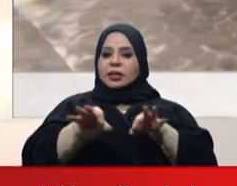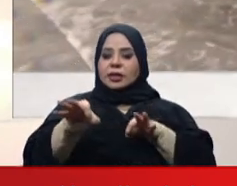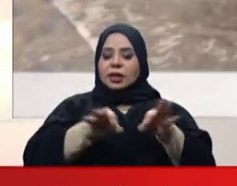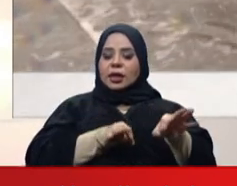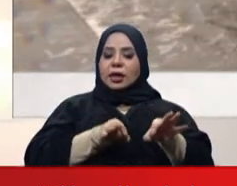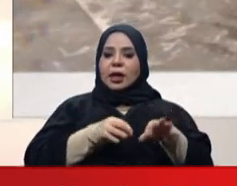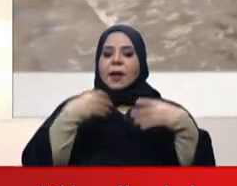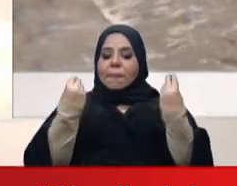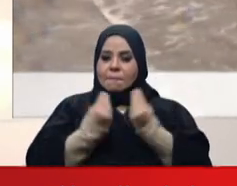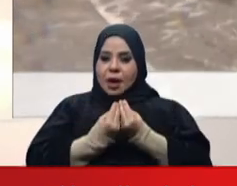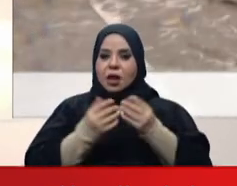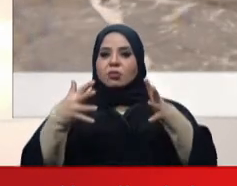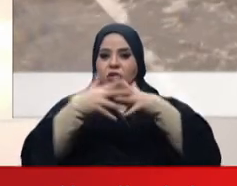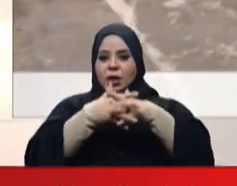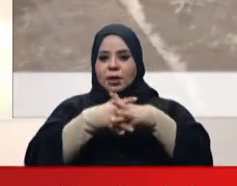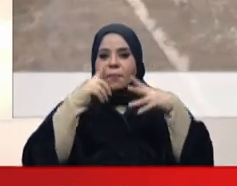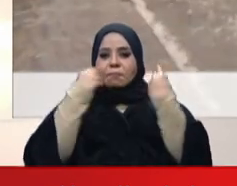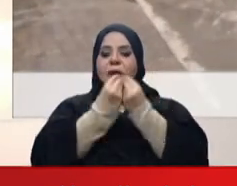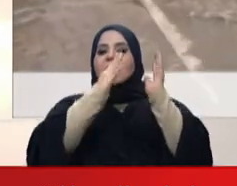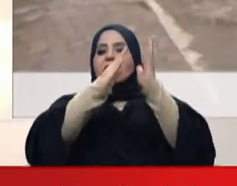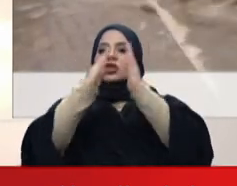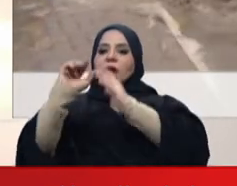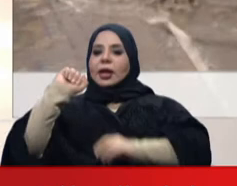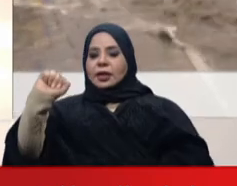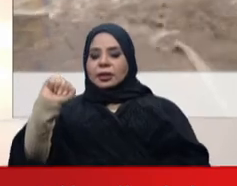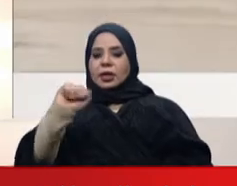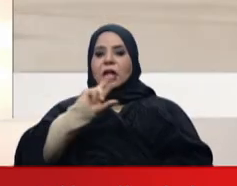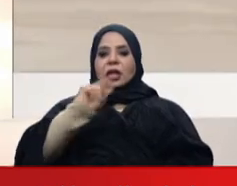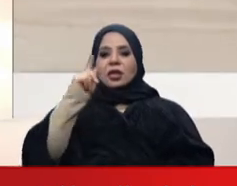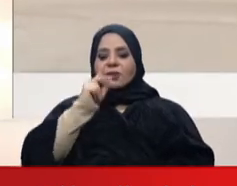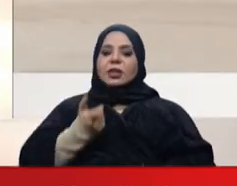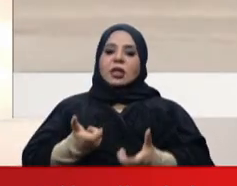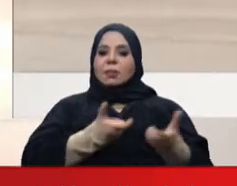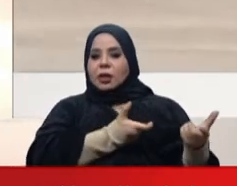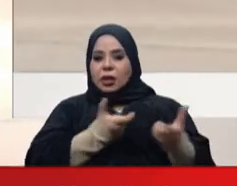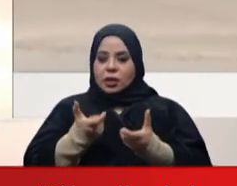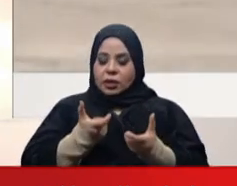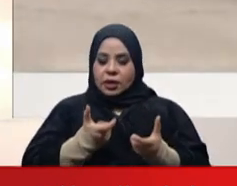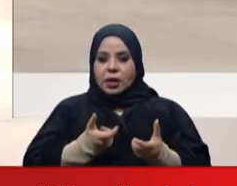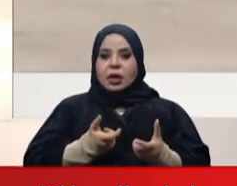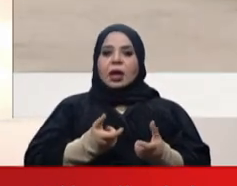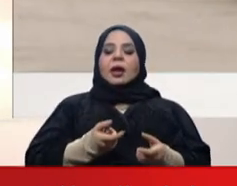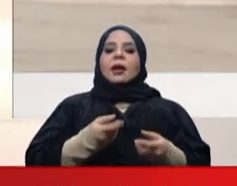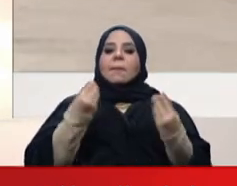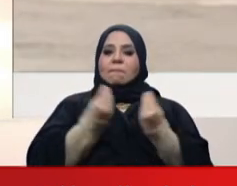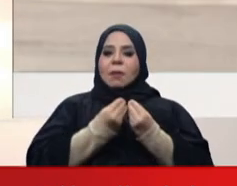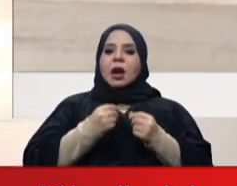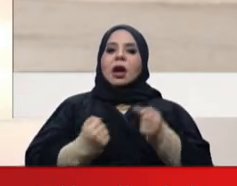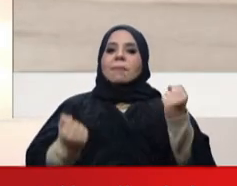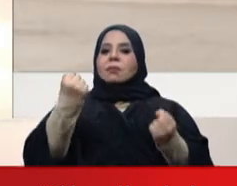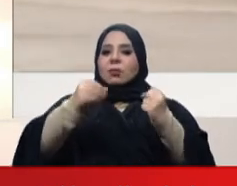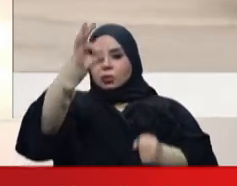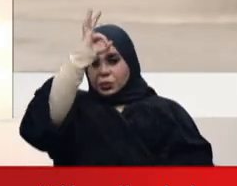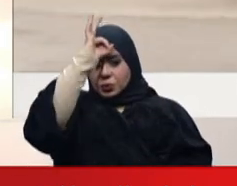مشترك مع مختلف الجهات ذات الصلة مثل الدفاع المدني والإدارة العامة للمرور